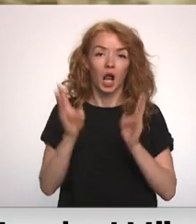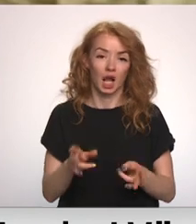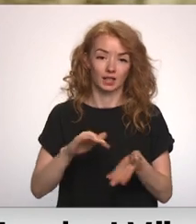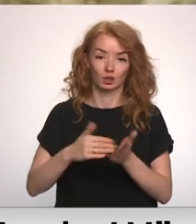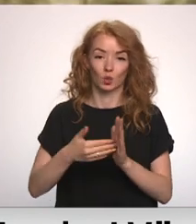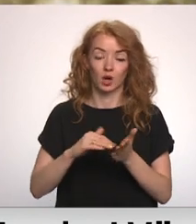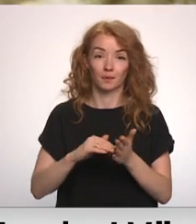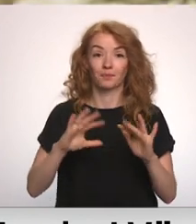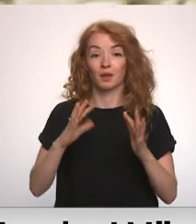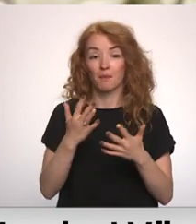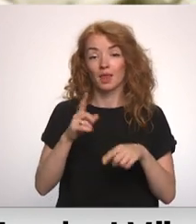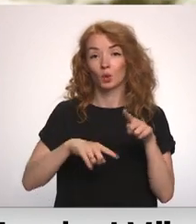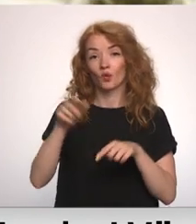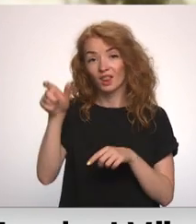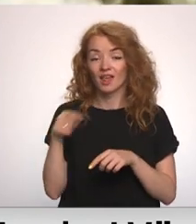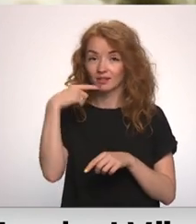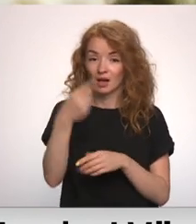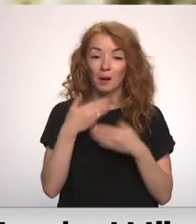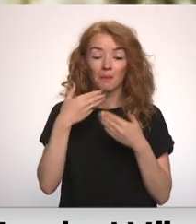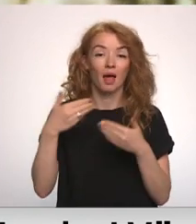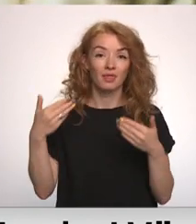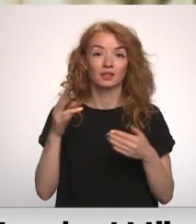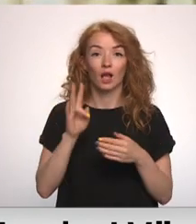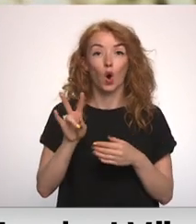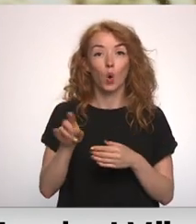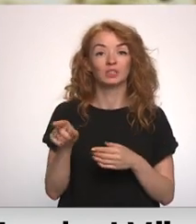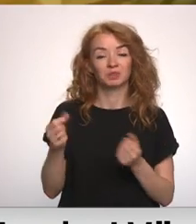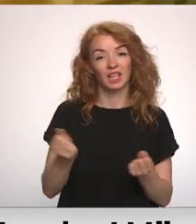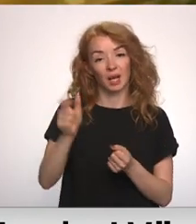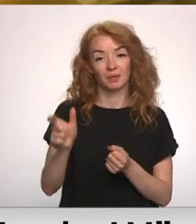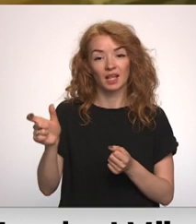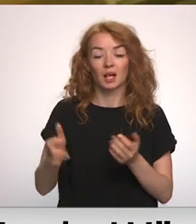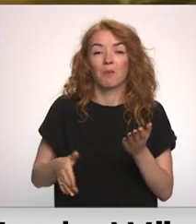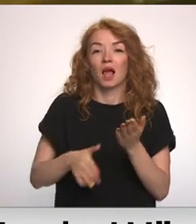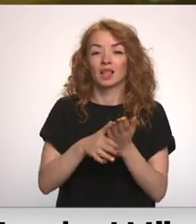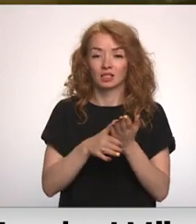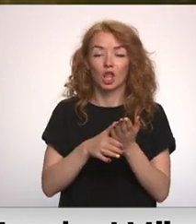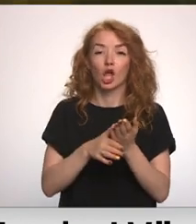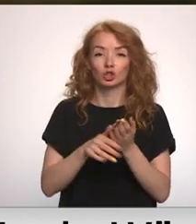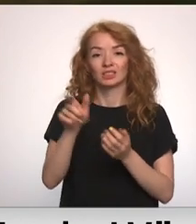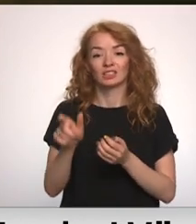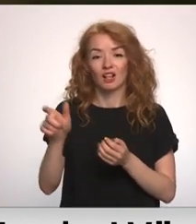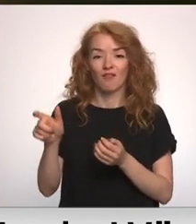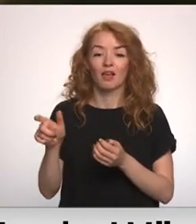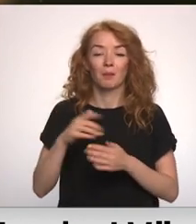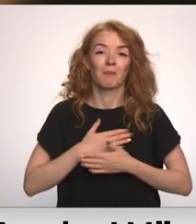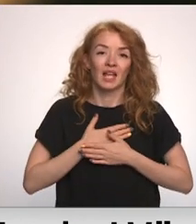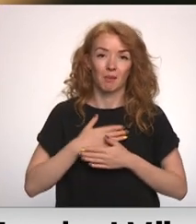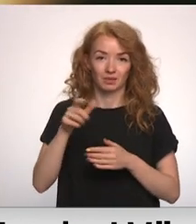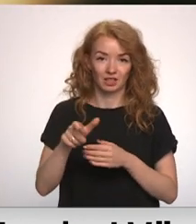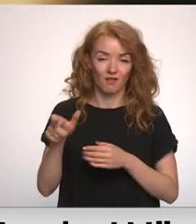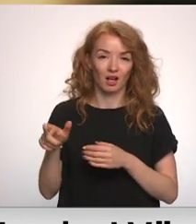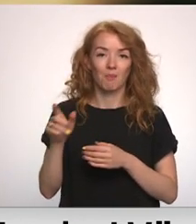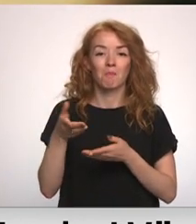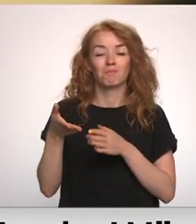situācija. Savukārt tuvinieki saka paldies par to, ka hospisa darbinieki atvieglojuši dzīves pēdējos mēnešus viņu mīļajiem.